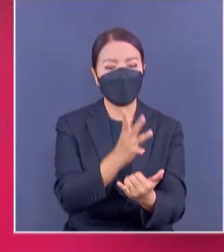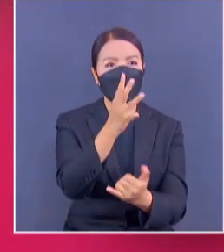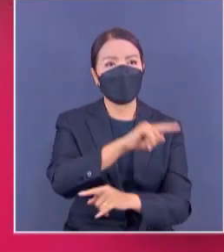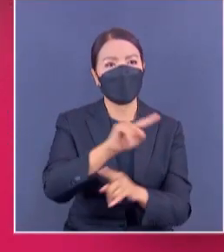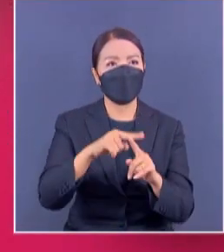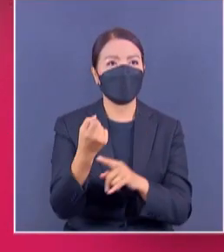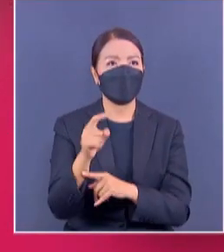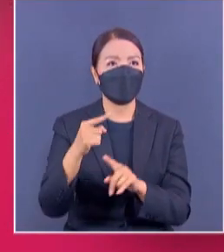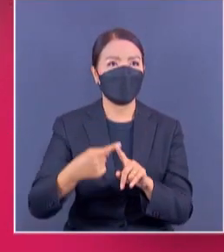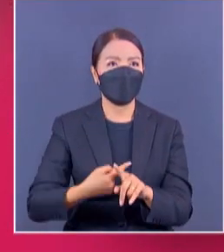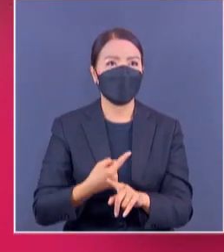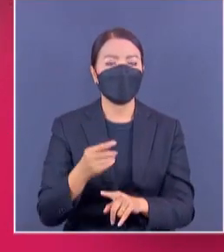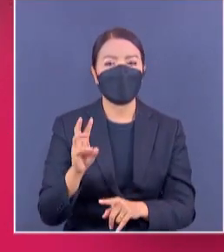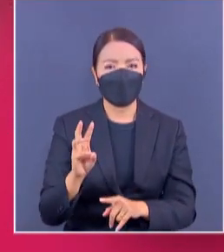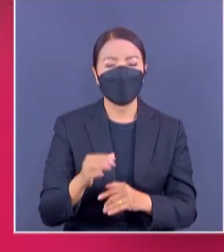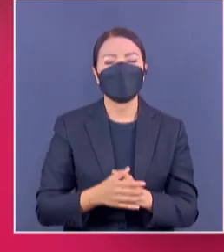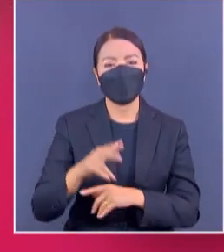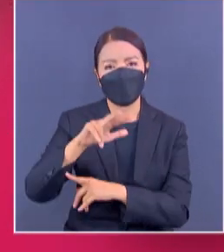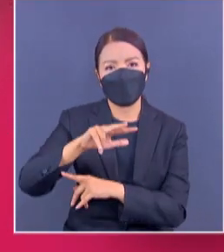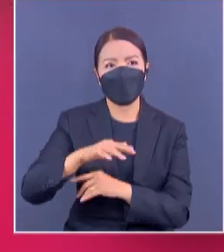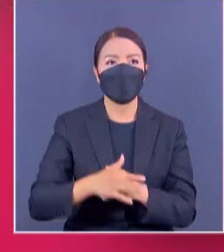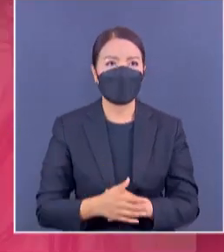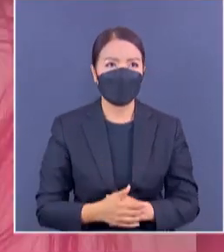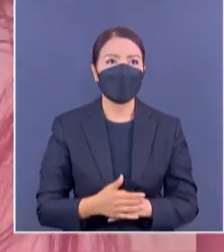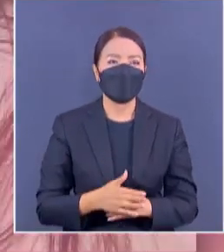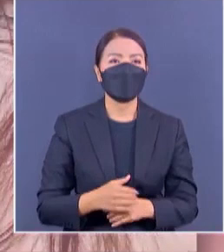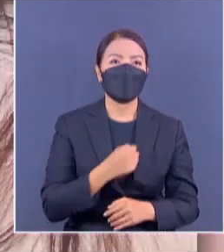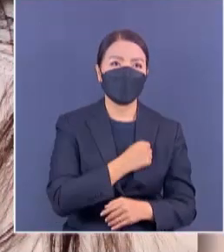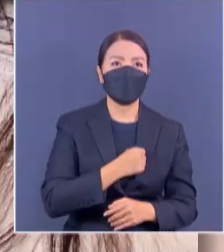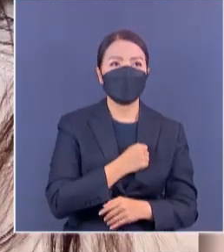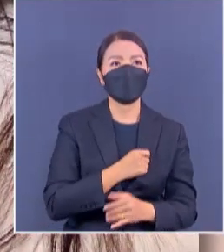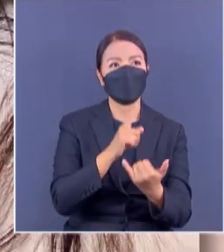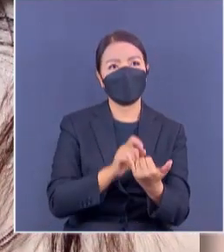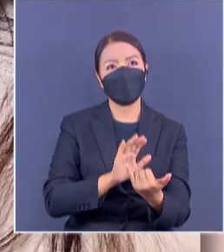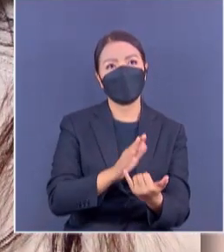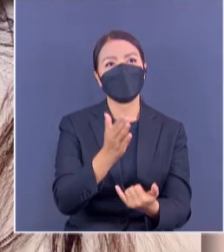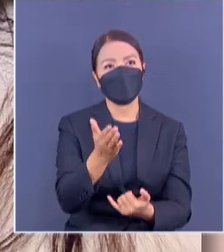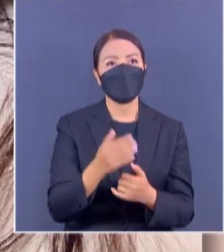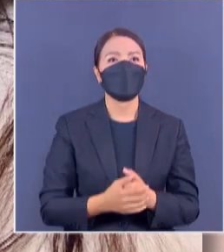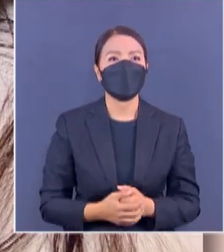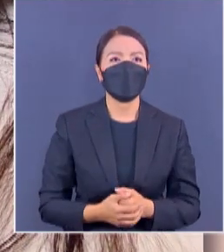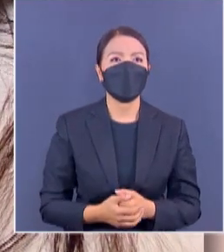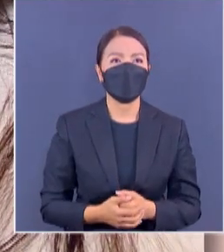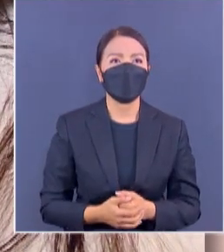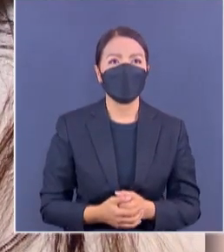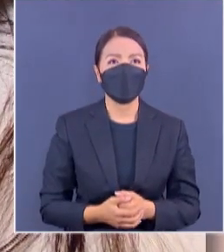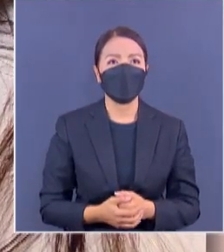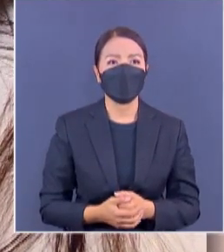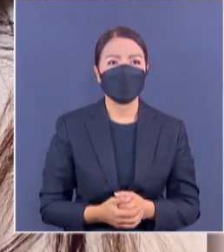มิถุนายนเวลา15นาฬิกาทางกอสซิปสตาร์บันเทิงของเราต้องขอแสดงความเสียใจกับการจากไปในครั้งนี้ด้วยค่ะ